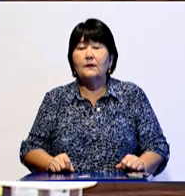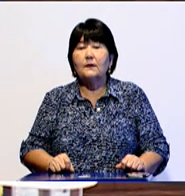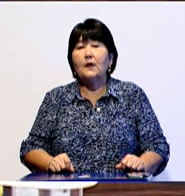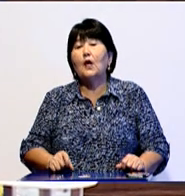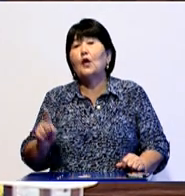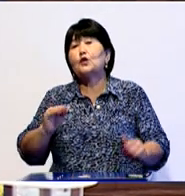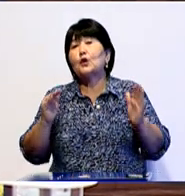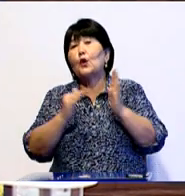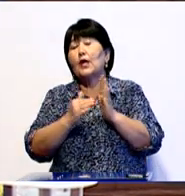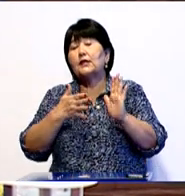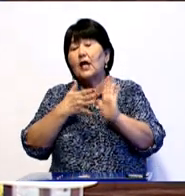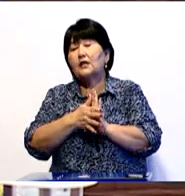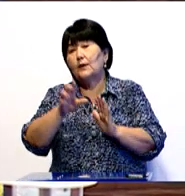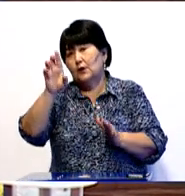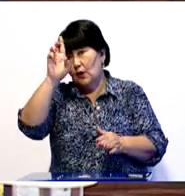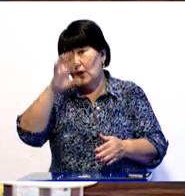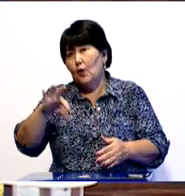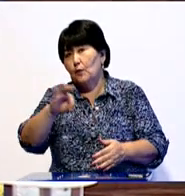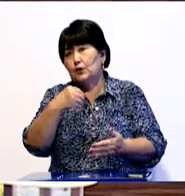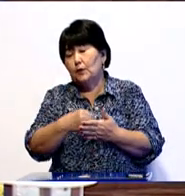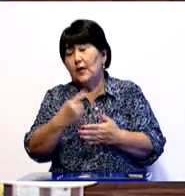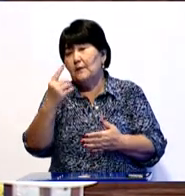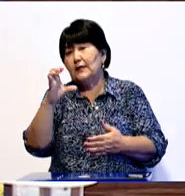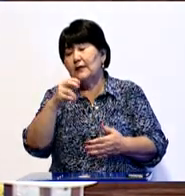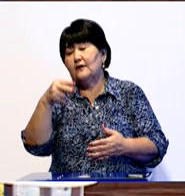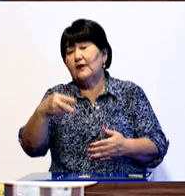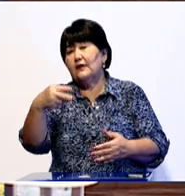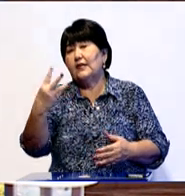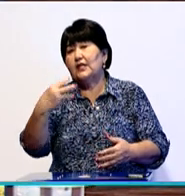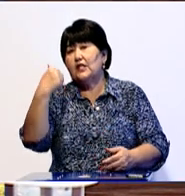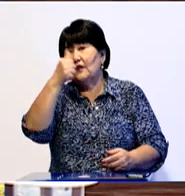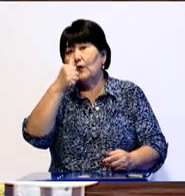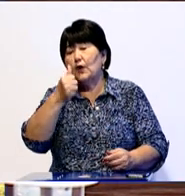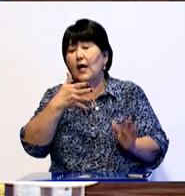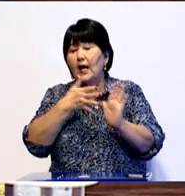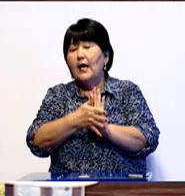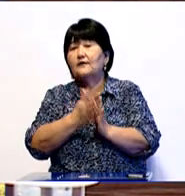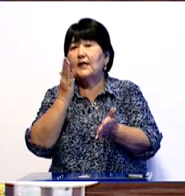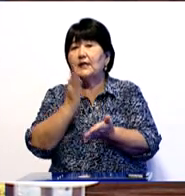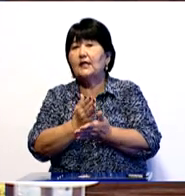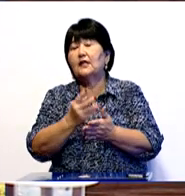Что касается освоения областного бюджета, по состоянию на 1 сентября 2023 года освоение составило